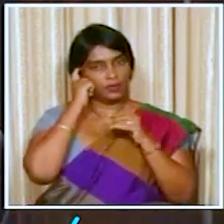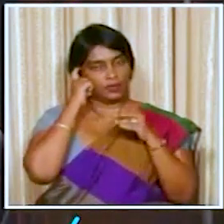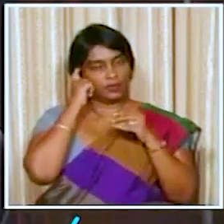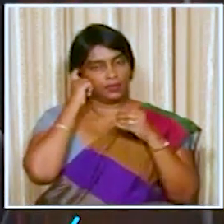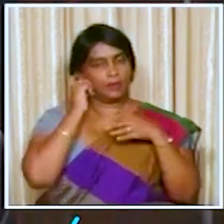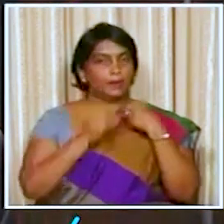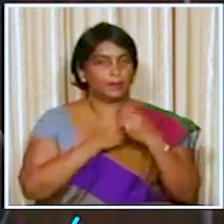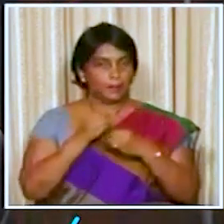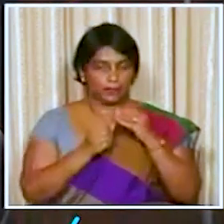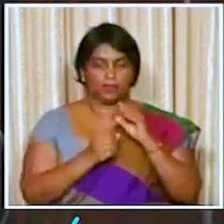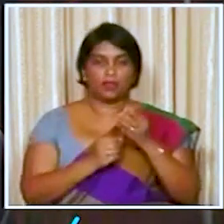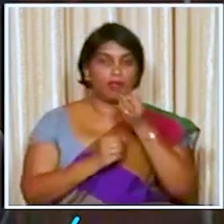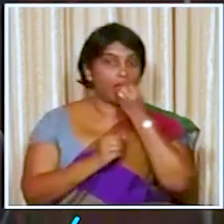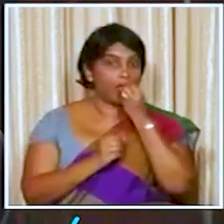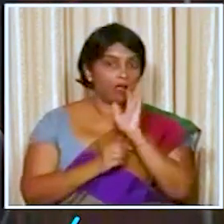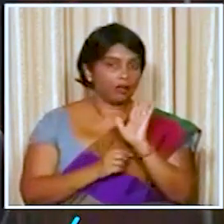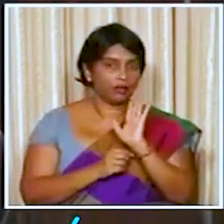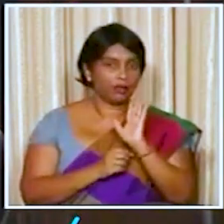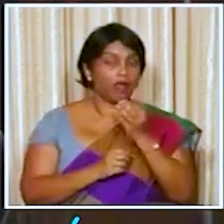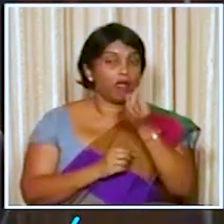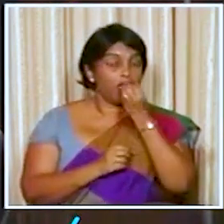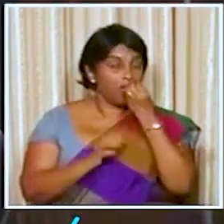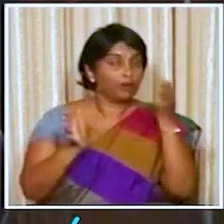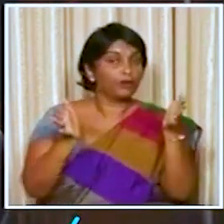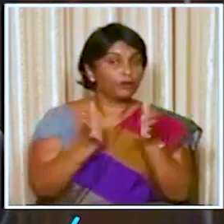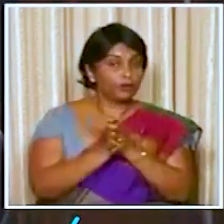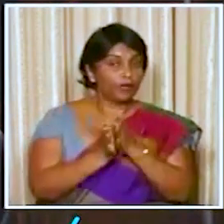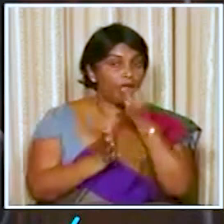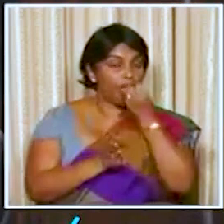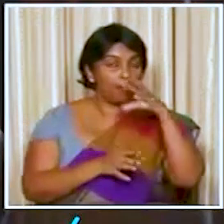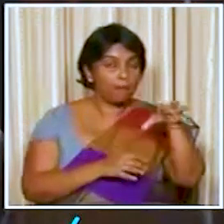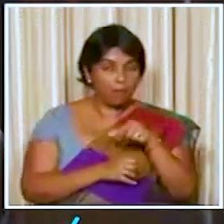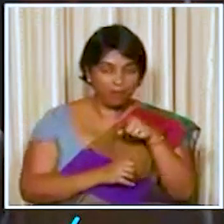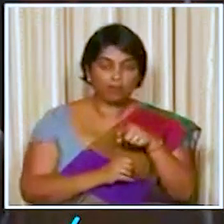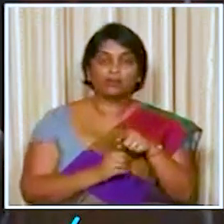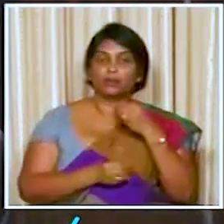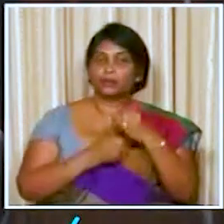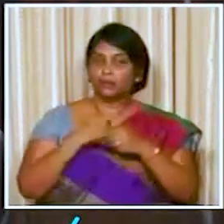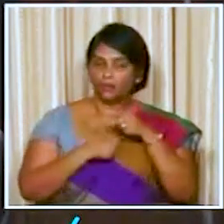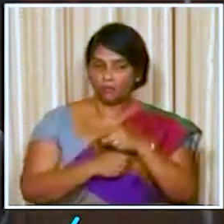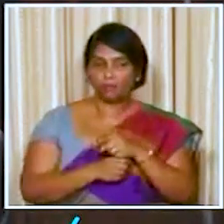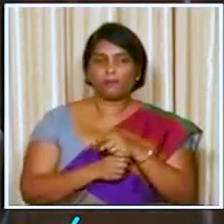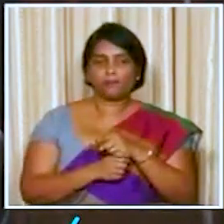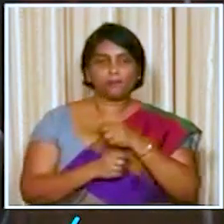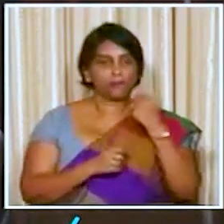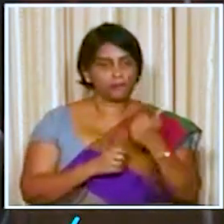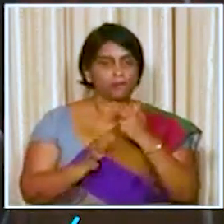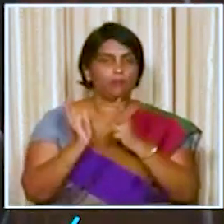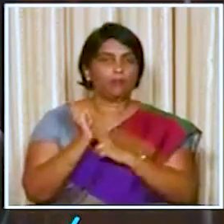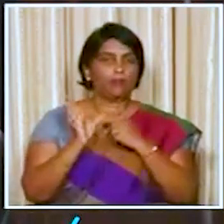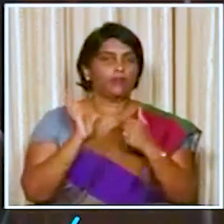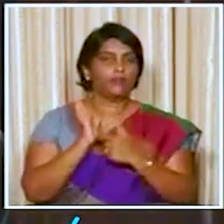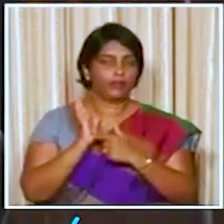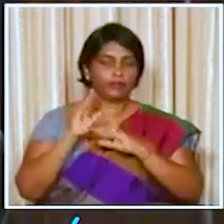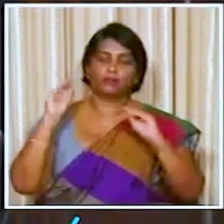निष्पादन वर्ट हाल वर्टन वे हाल योदागन करन निष्पादन वर्ट अलुतेंग पैटबद्द अतुल